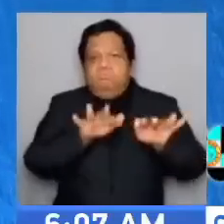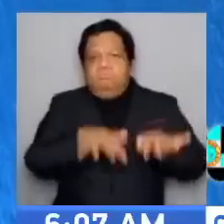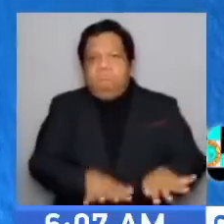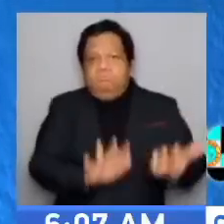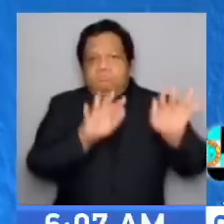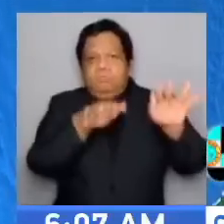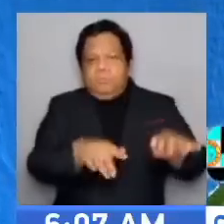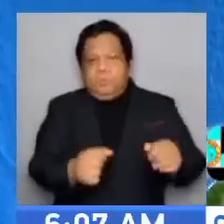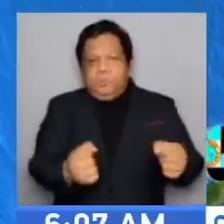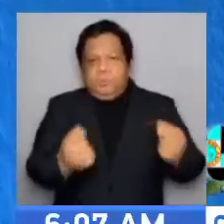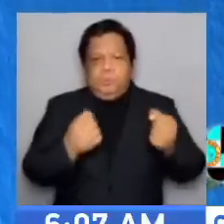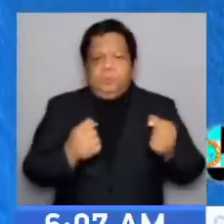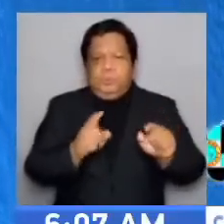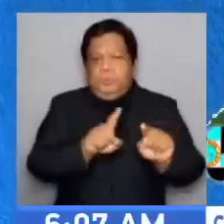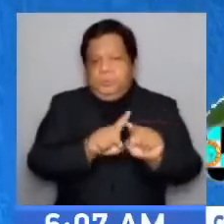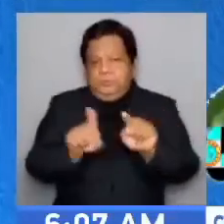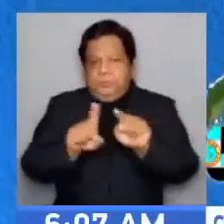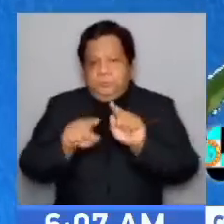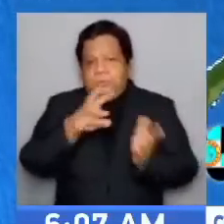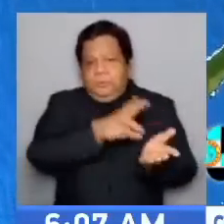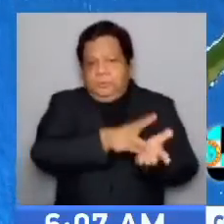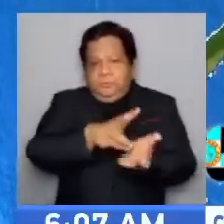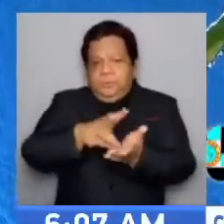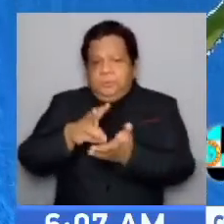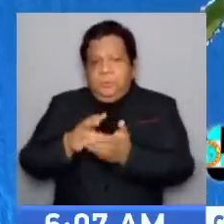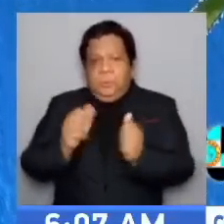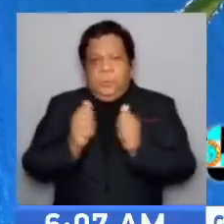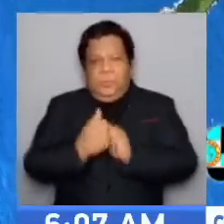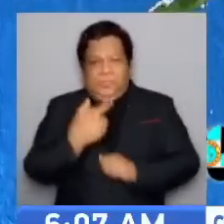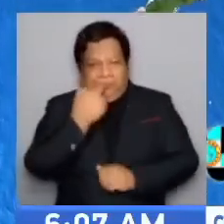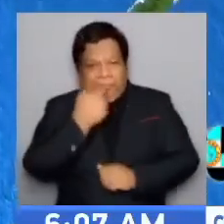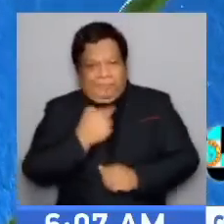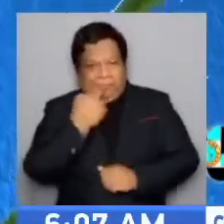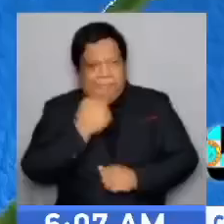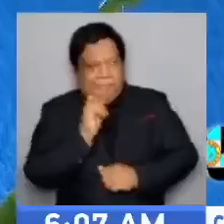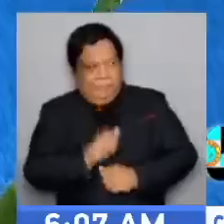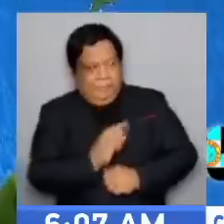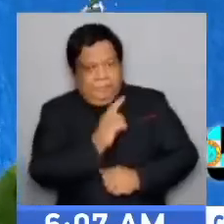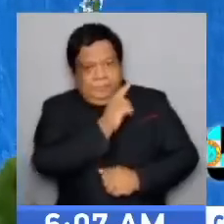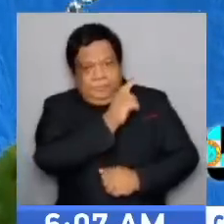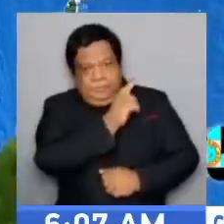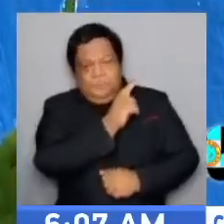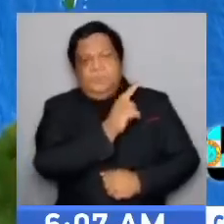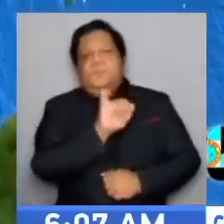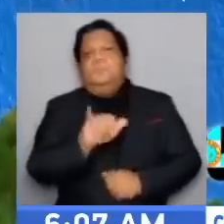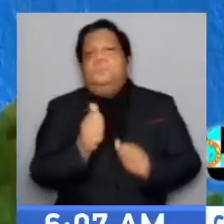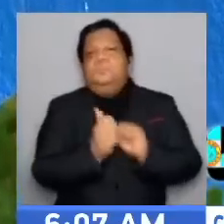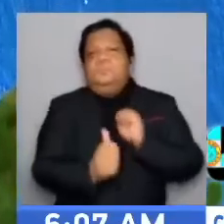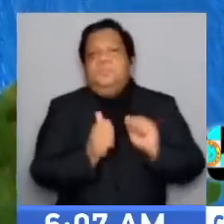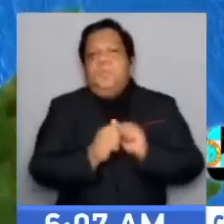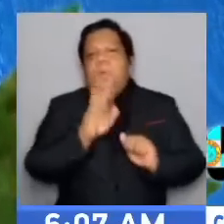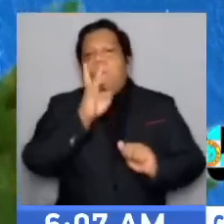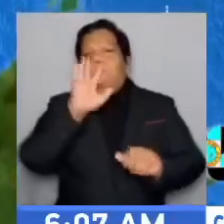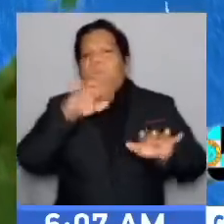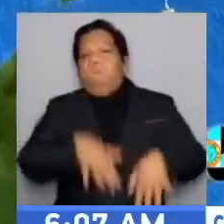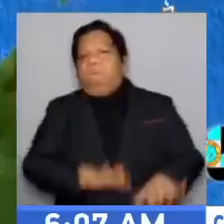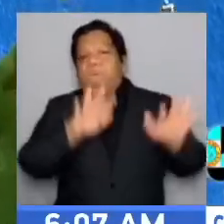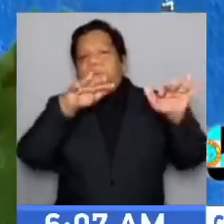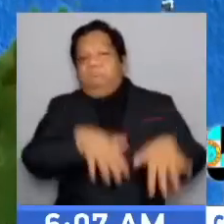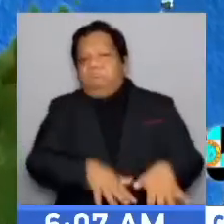at silangang baybayin ng Dinagat, Surigao Provinces kasama ang mga isla ng Siargao at Bucas Grande at ng Davao